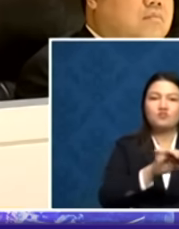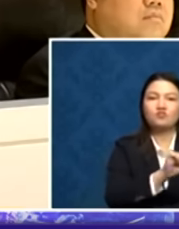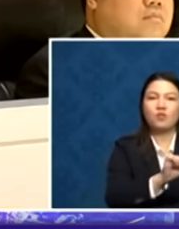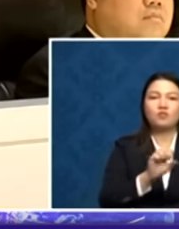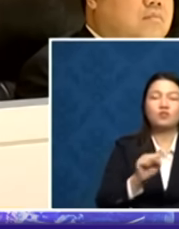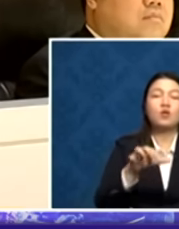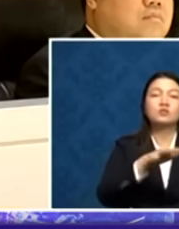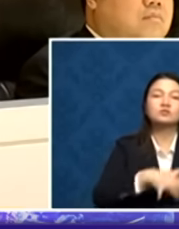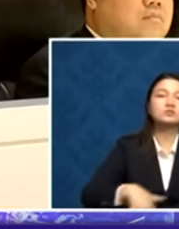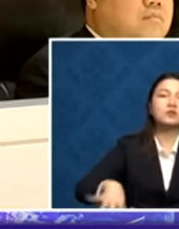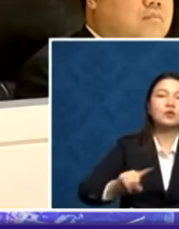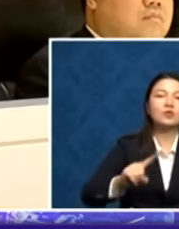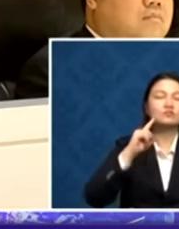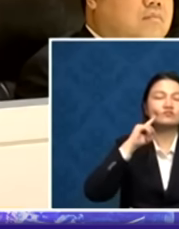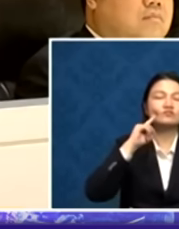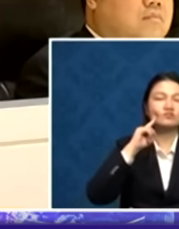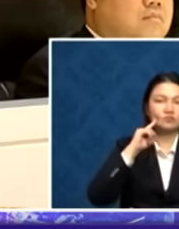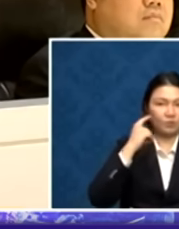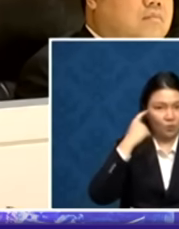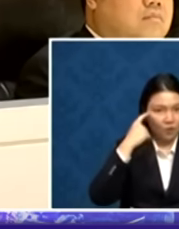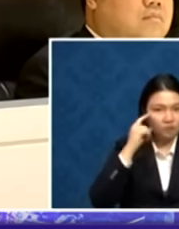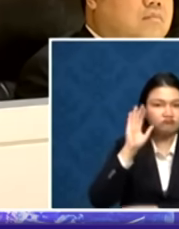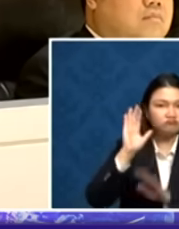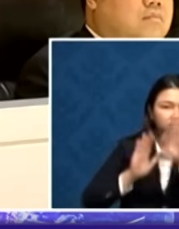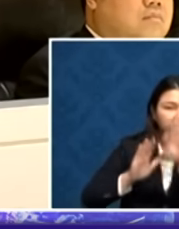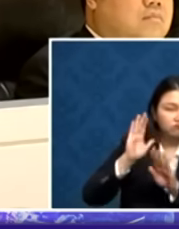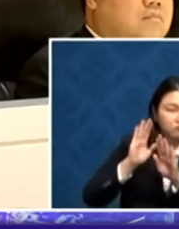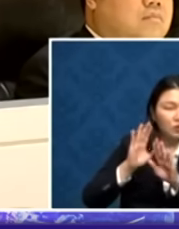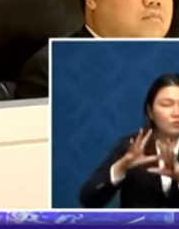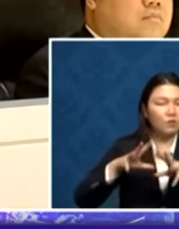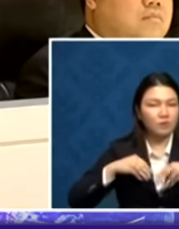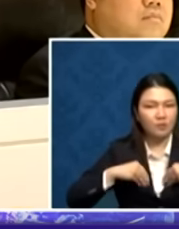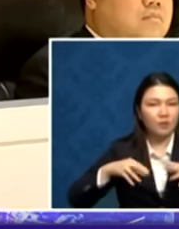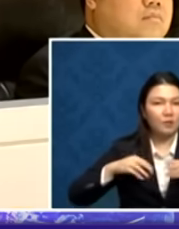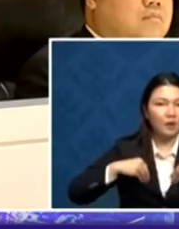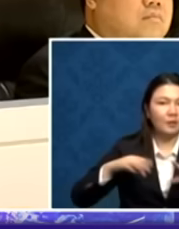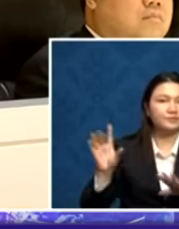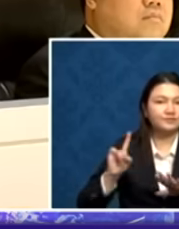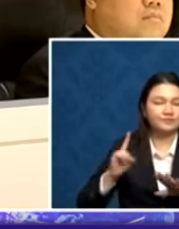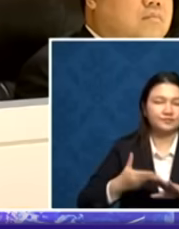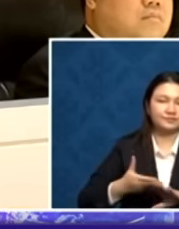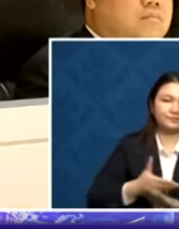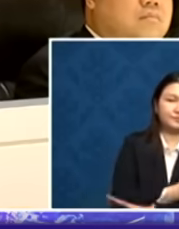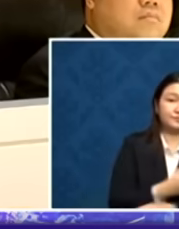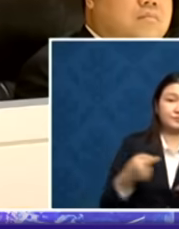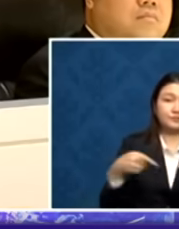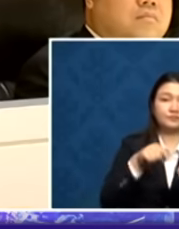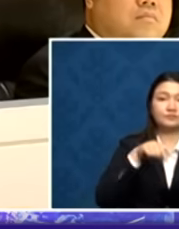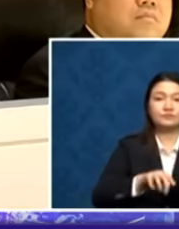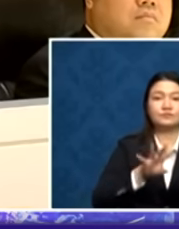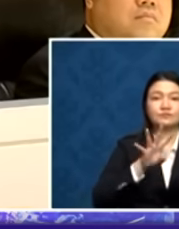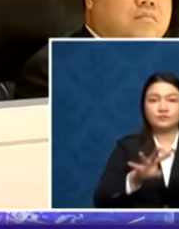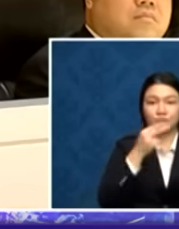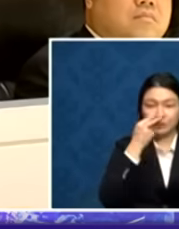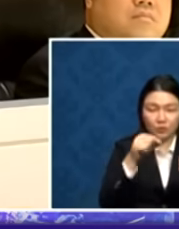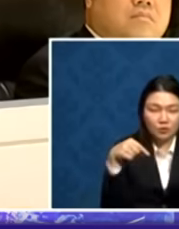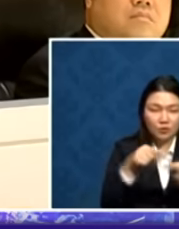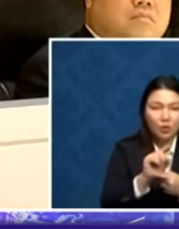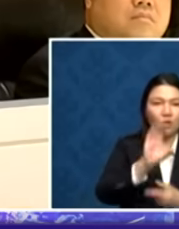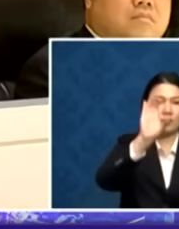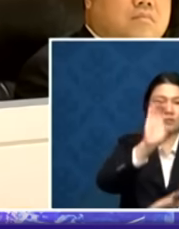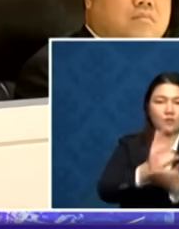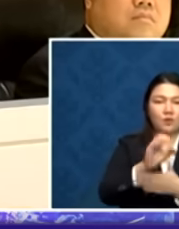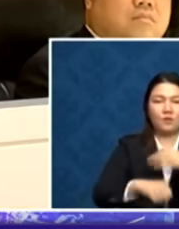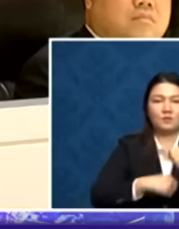ไม่ใช่แค่คุณเท่านั้นที่สงสัยว่าทำไมเราไปกู้มาแล้วเวลาผ่อนทีนึงทำไมเงินต้นมันลดน้อยจังเลยมันดอกเ